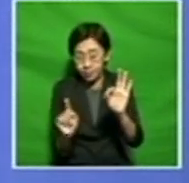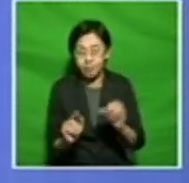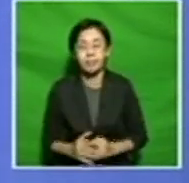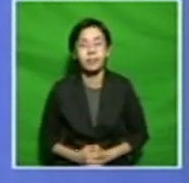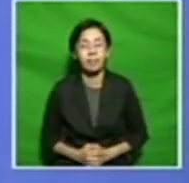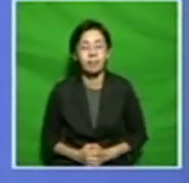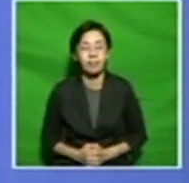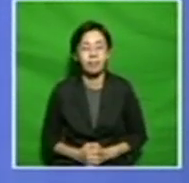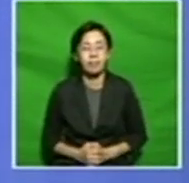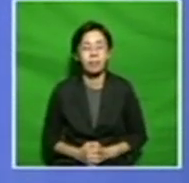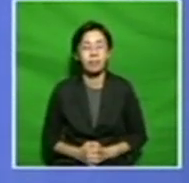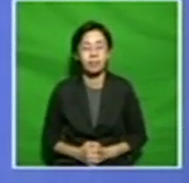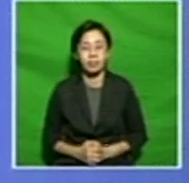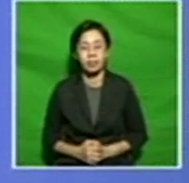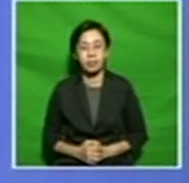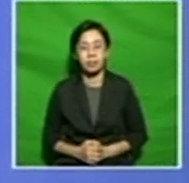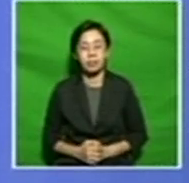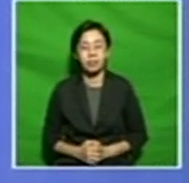สำหรับ